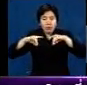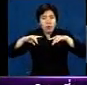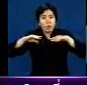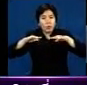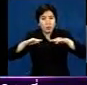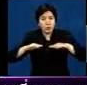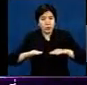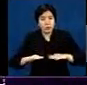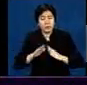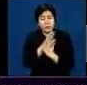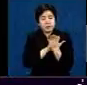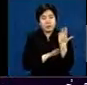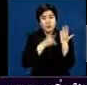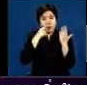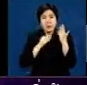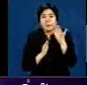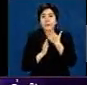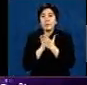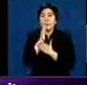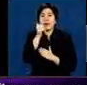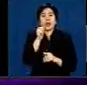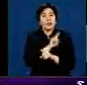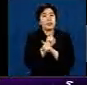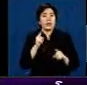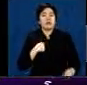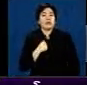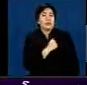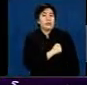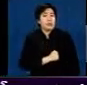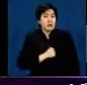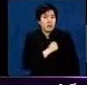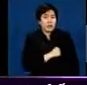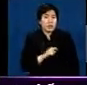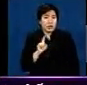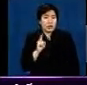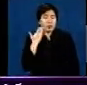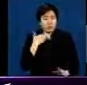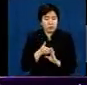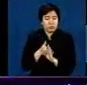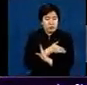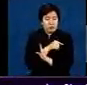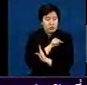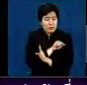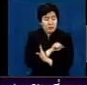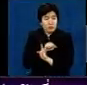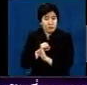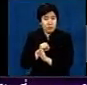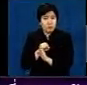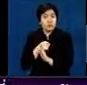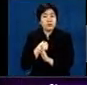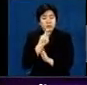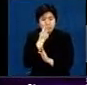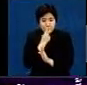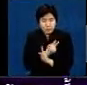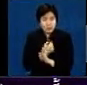ทศจะเดินหน้าต่อไปได้ค่ะแต่ที่น่าเสียใจอย่างยิ่งว่าจากเหตุการณ์ที่ผ่านมาก็